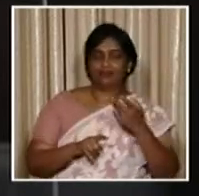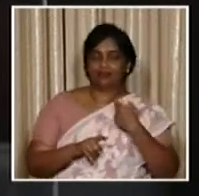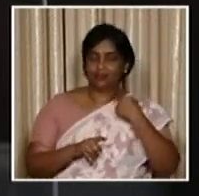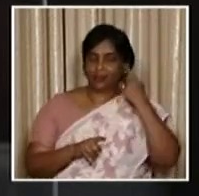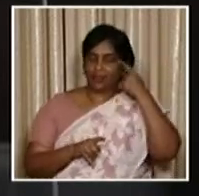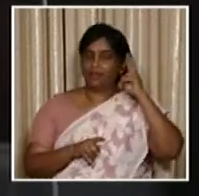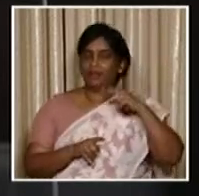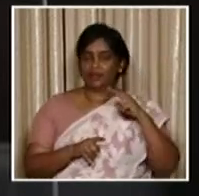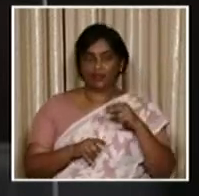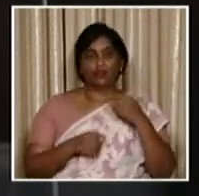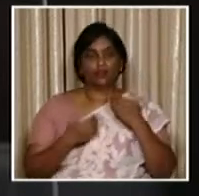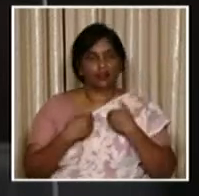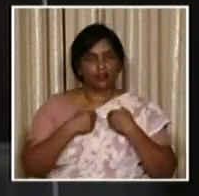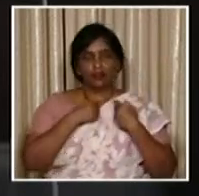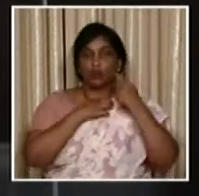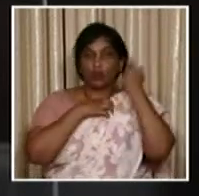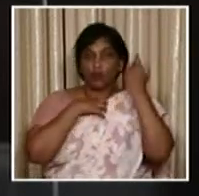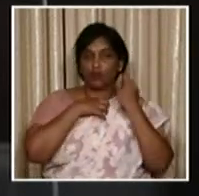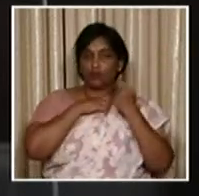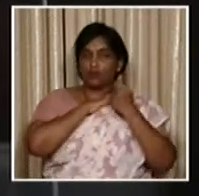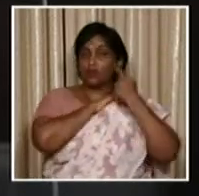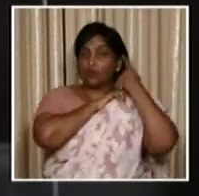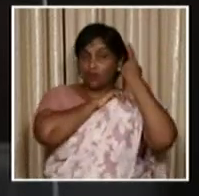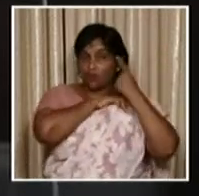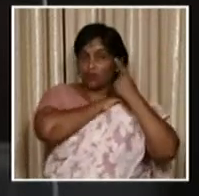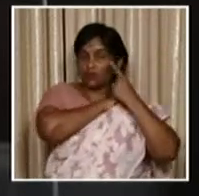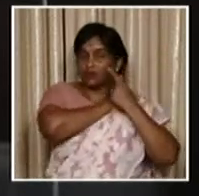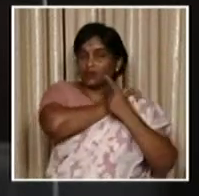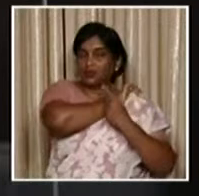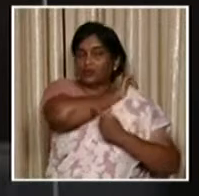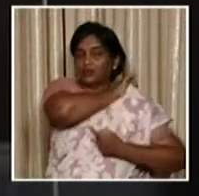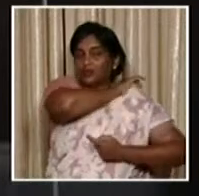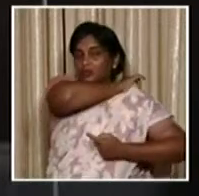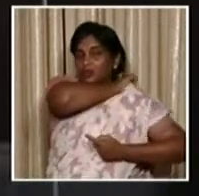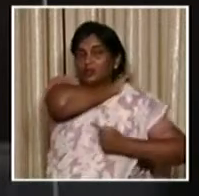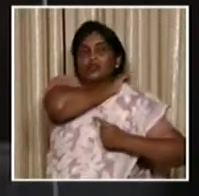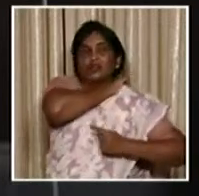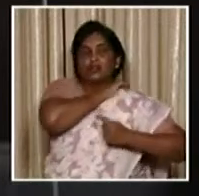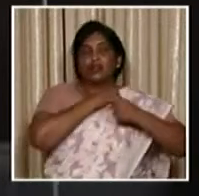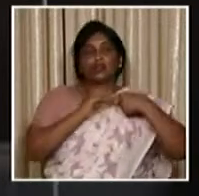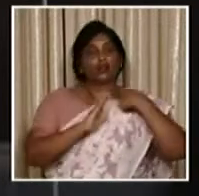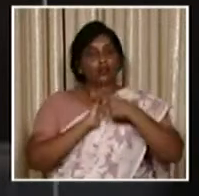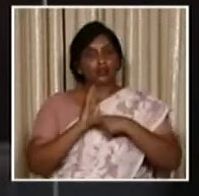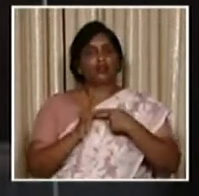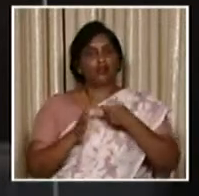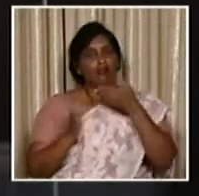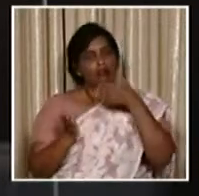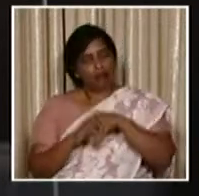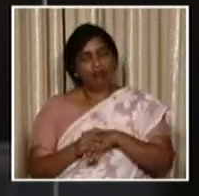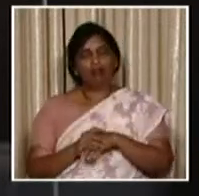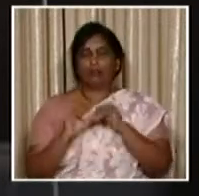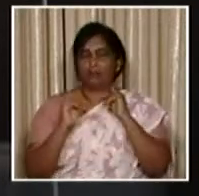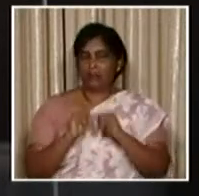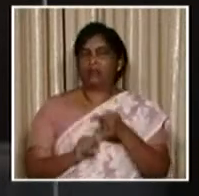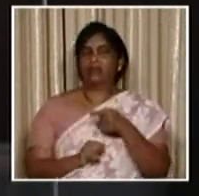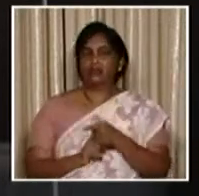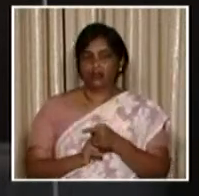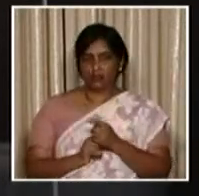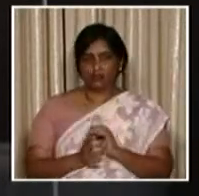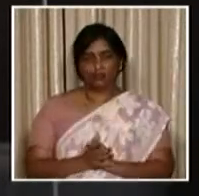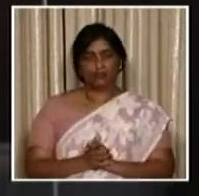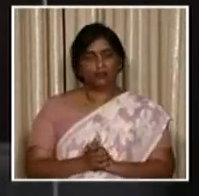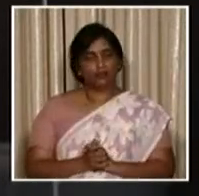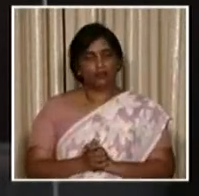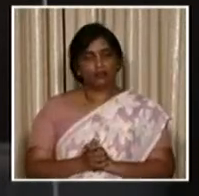karanawa api me soyanna usaha karana maha molakaraya me ratema tiyena visa bijaya thamai kiyala.